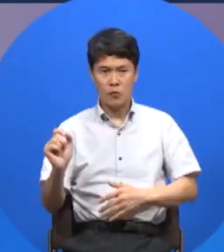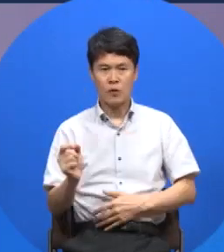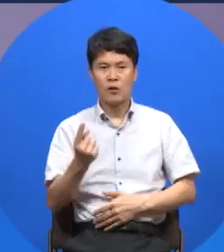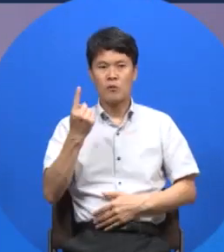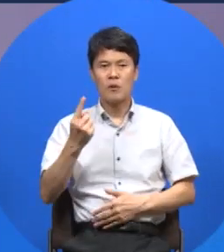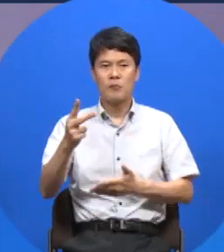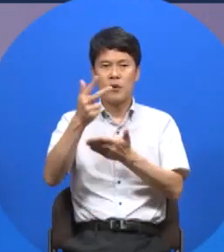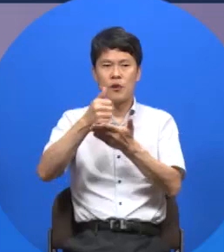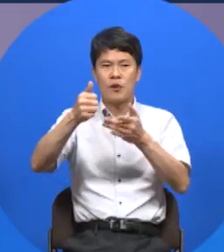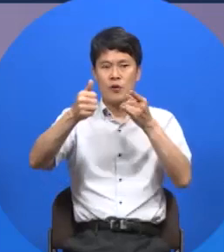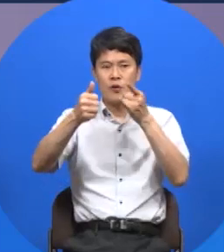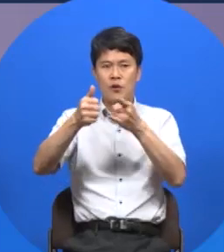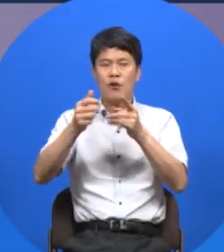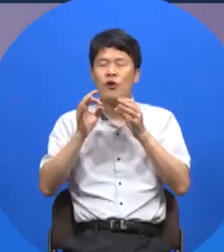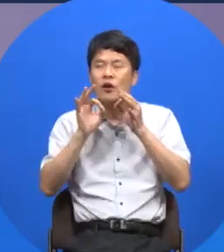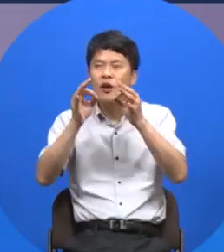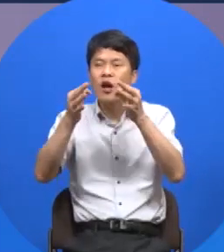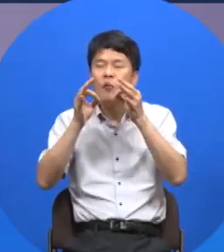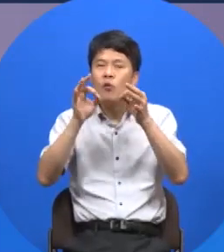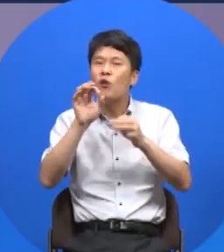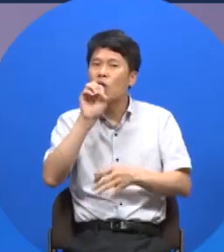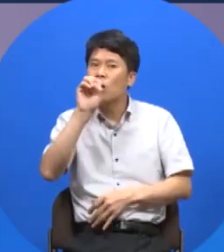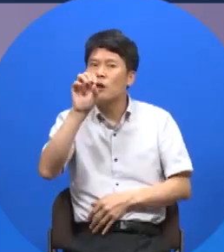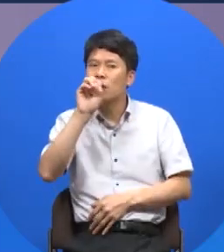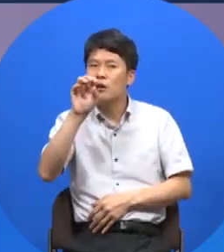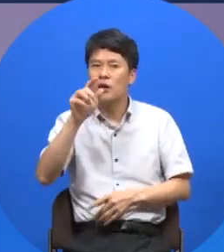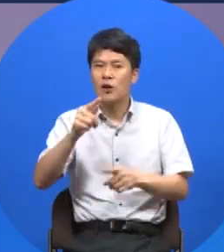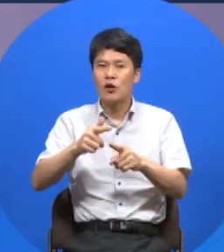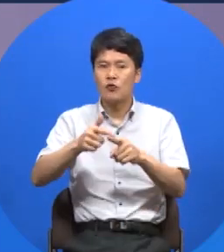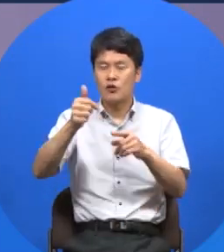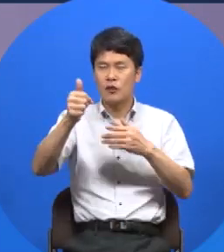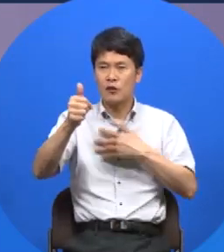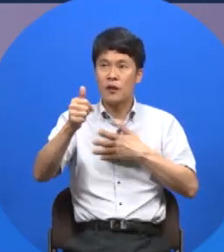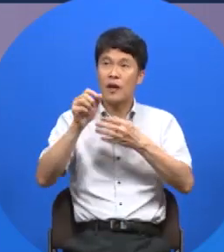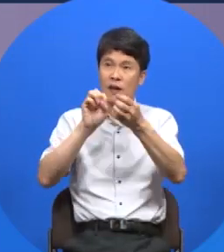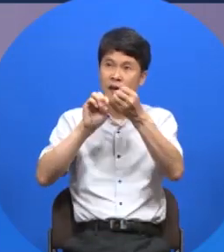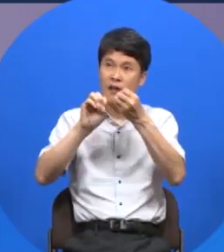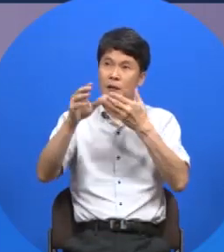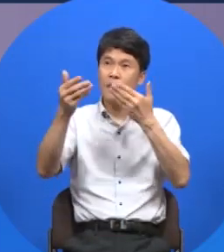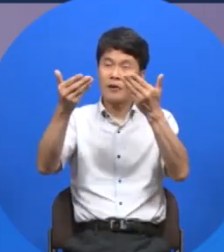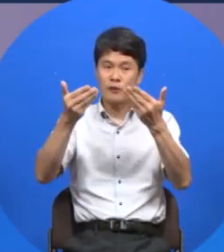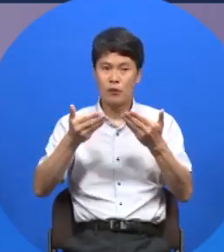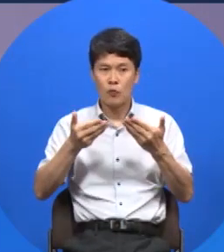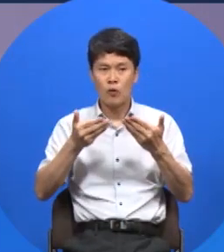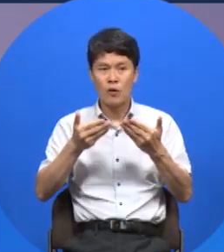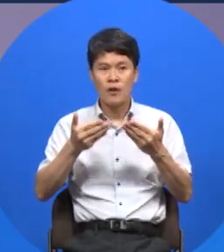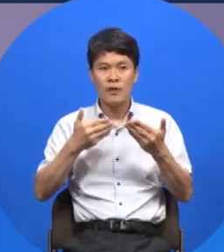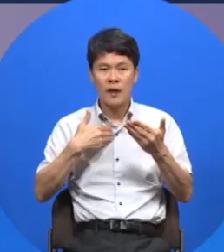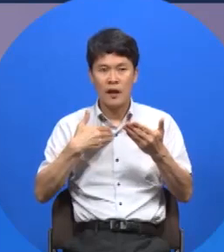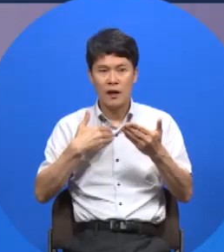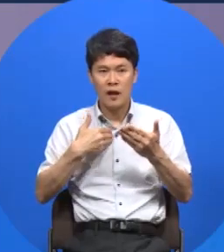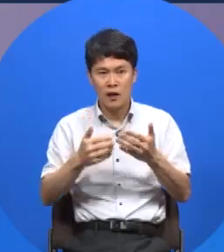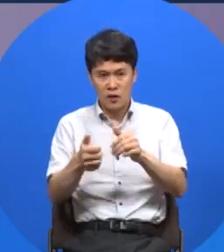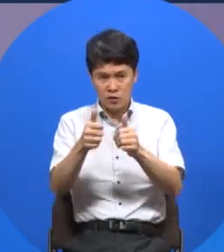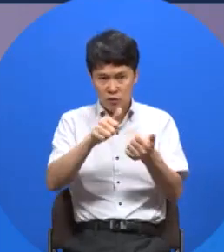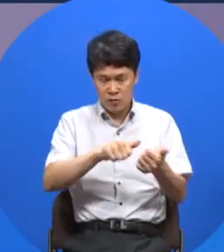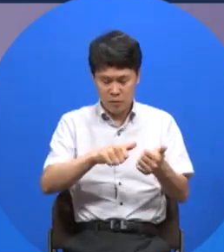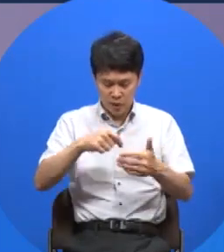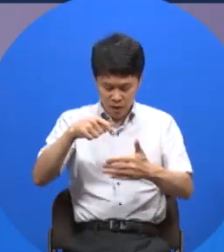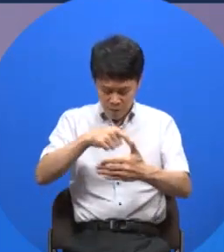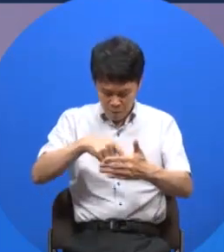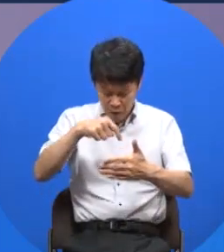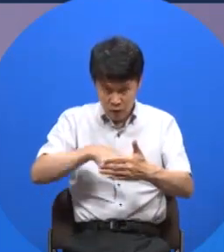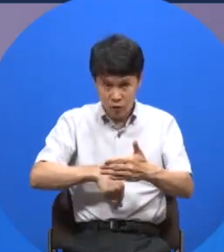받는 고난으로 말미암아 여호와께 불러 아뢰었더니 주께서 내게 대답하셨고 내가 스올의